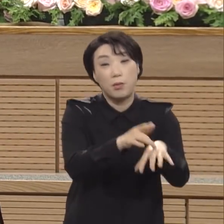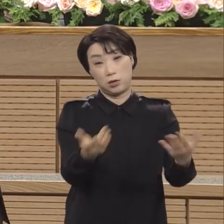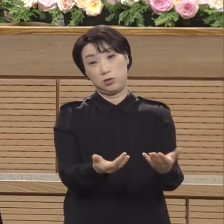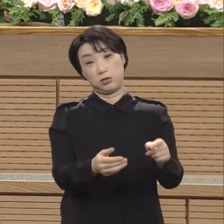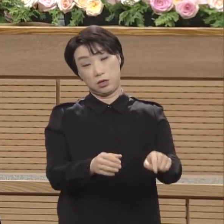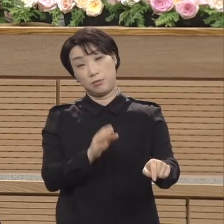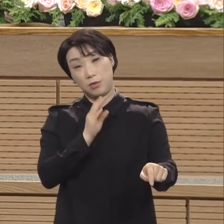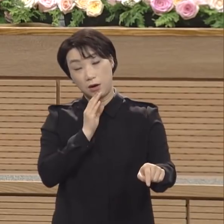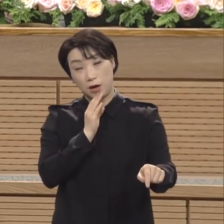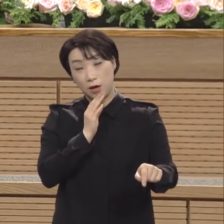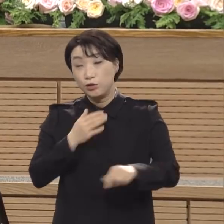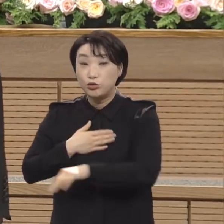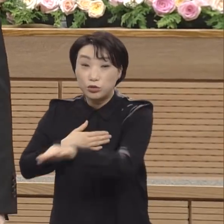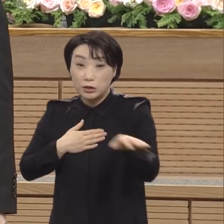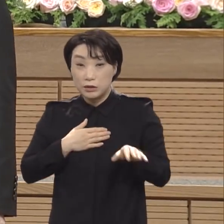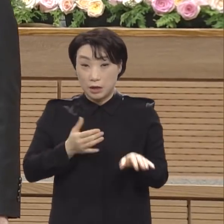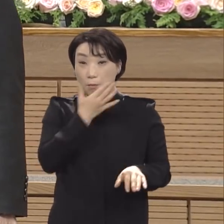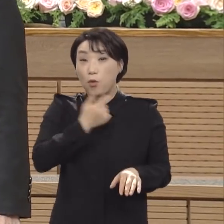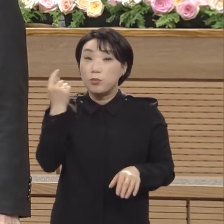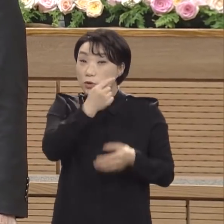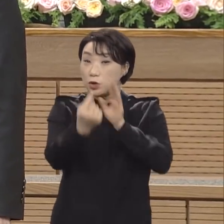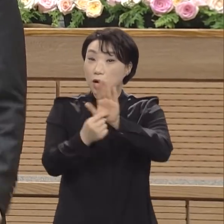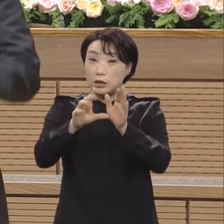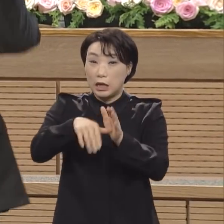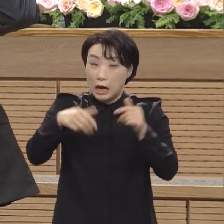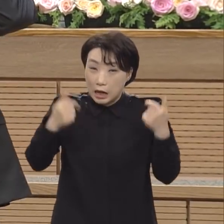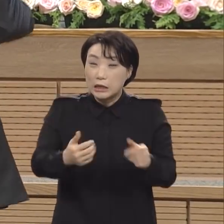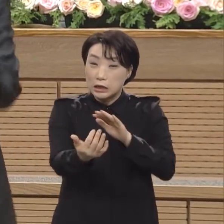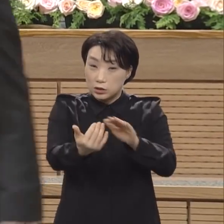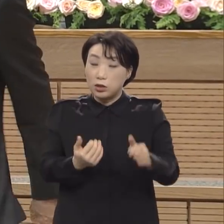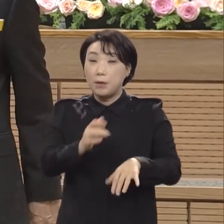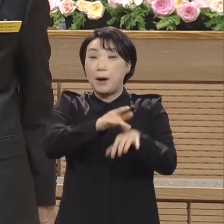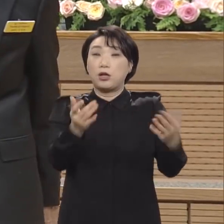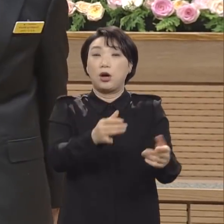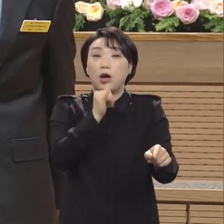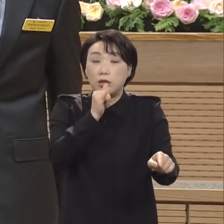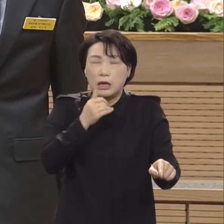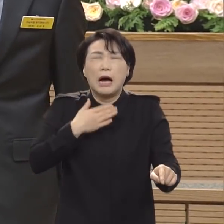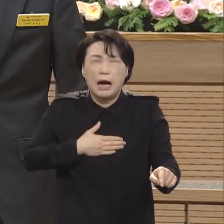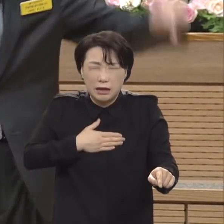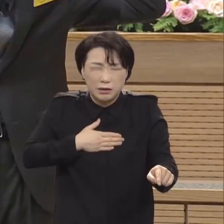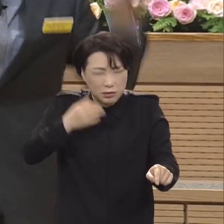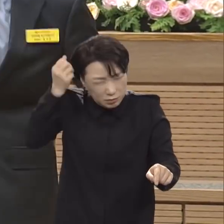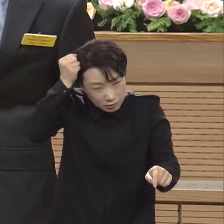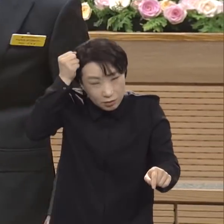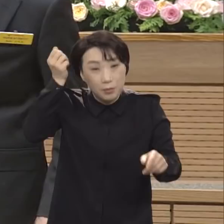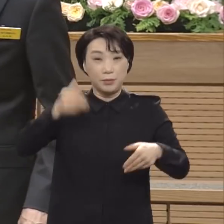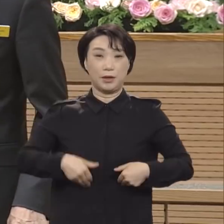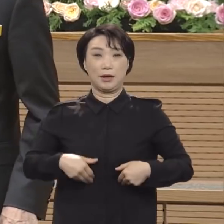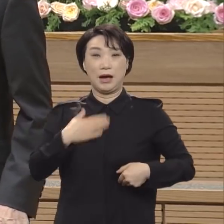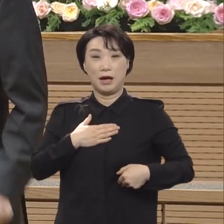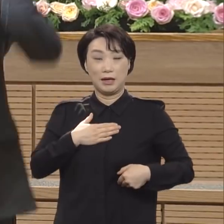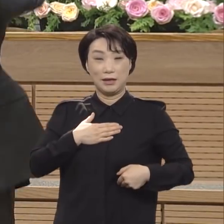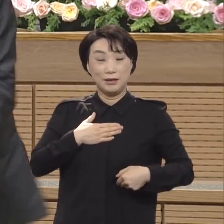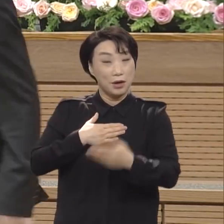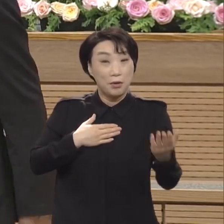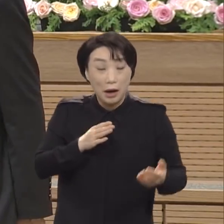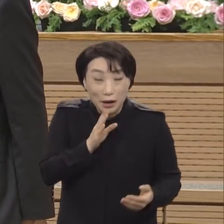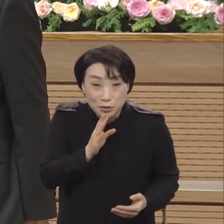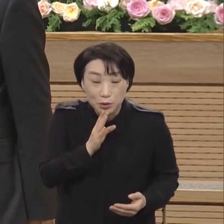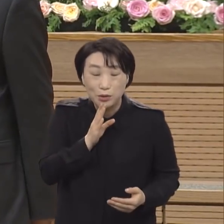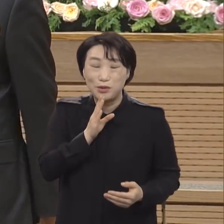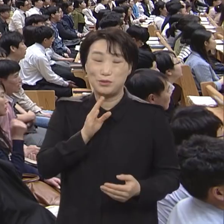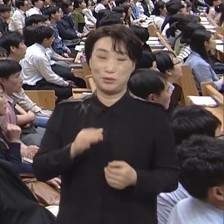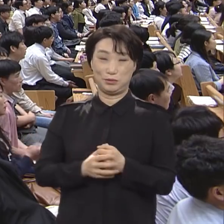우리는 복음 증거 앞에는 반드시 마귀 역사가 있음을 인지해야 되고 인식해야 되고